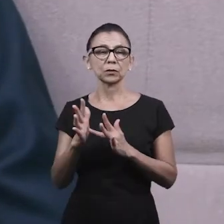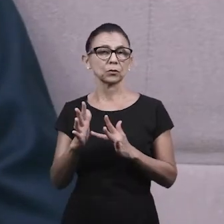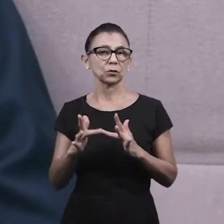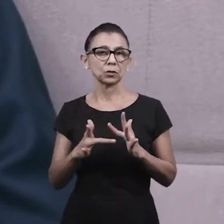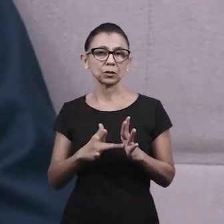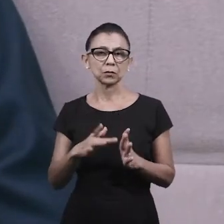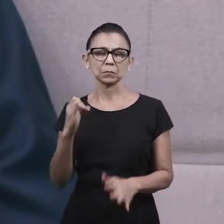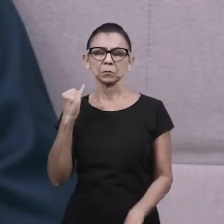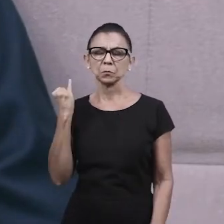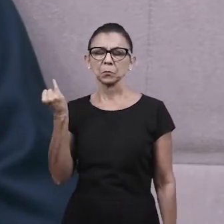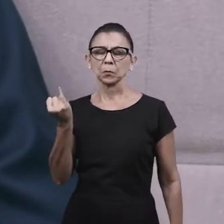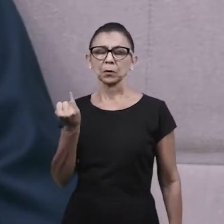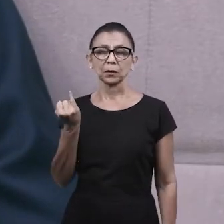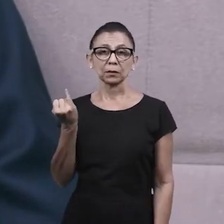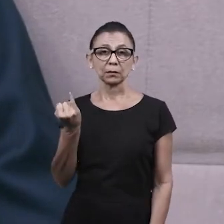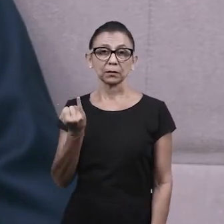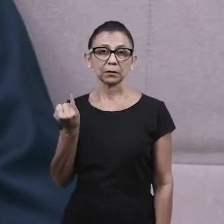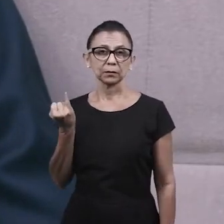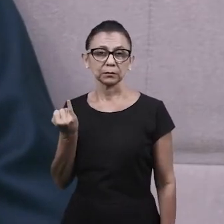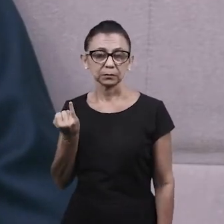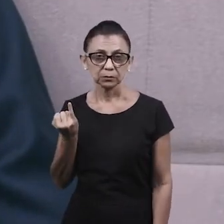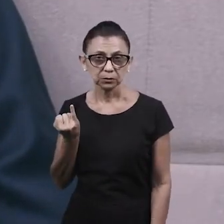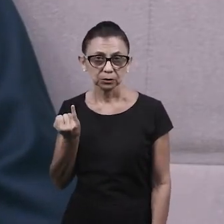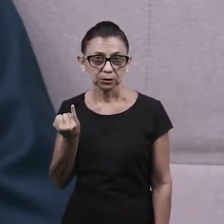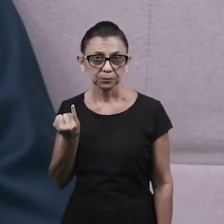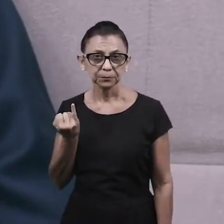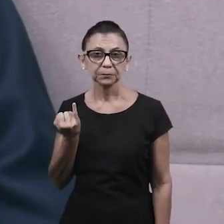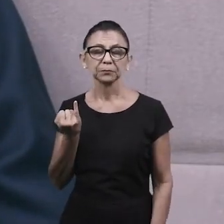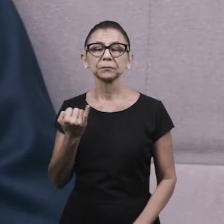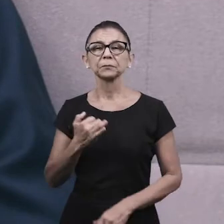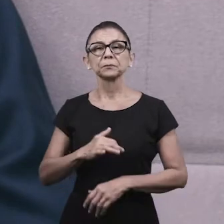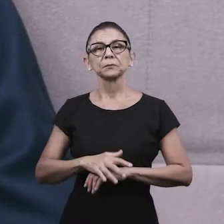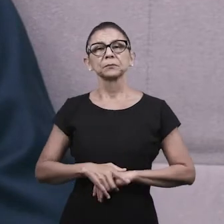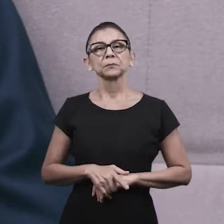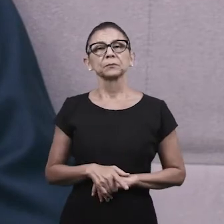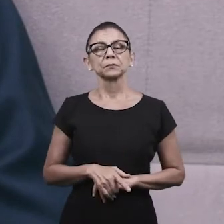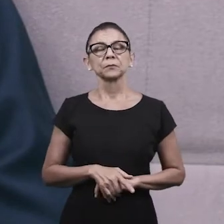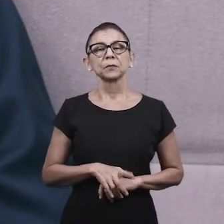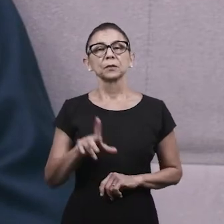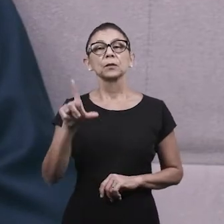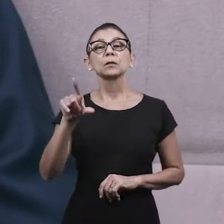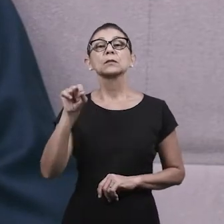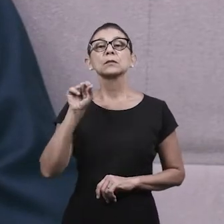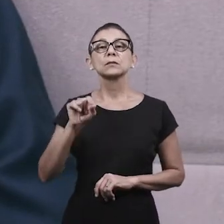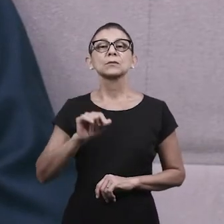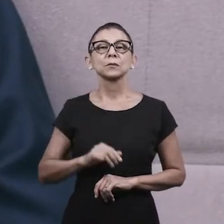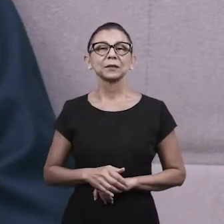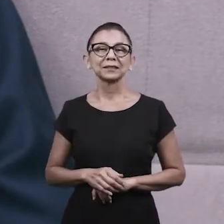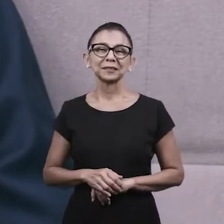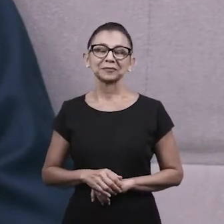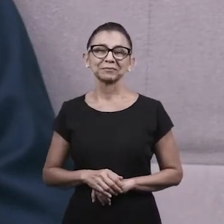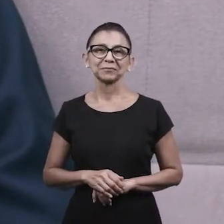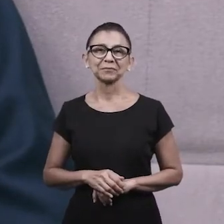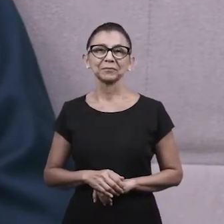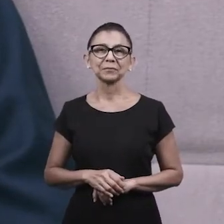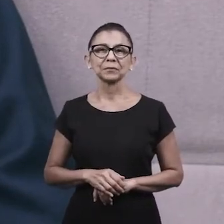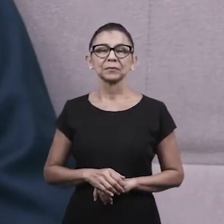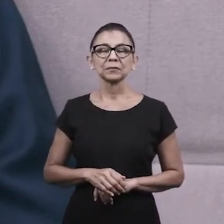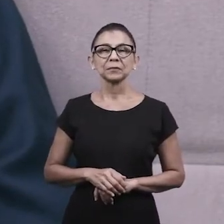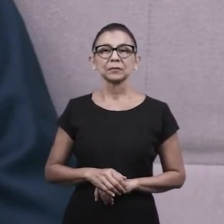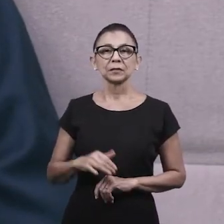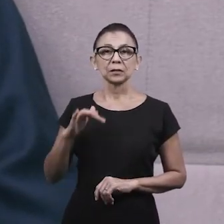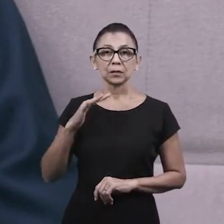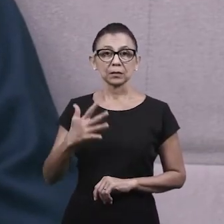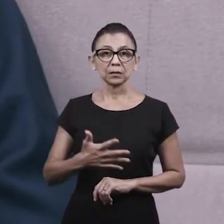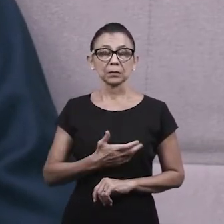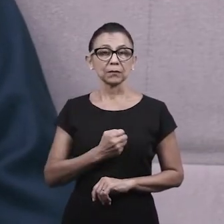la valeur que l'homme donne à ce salut, à cette élection que lui il